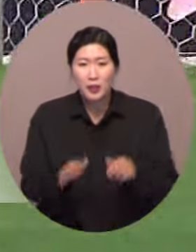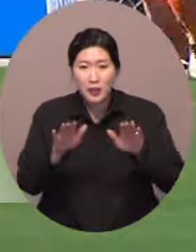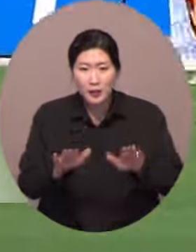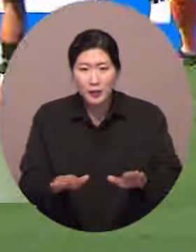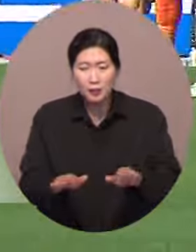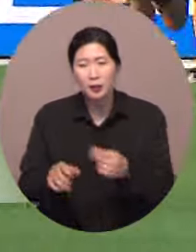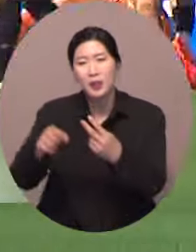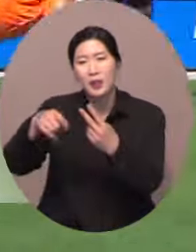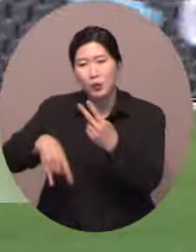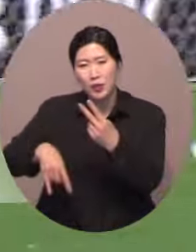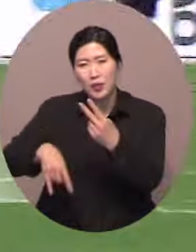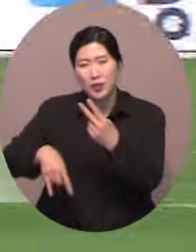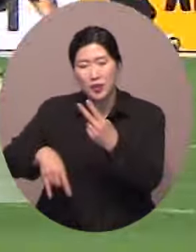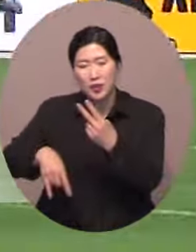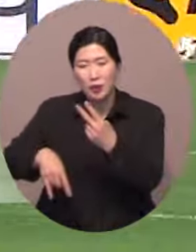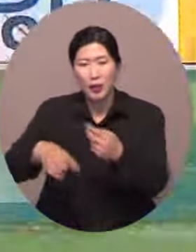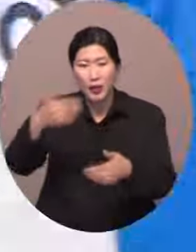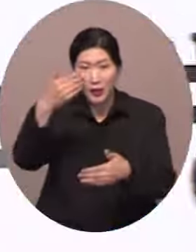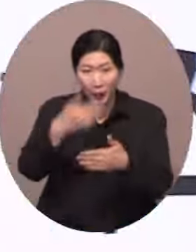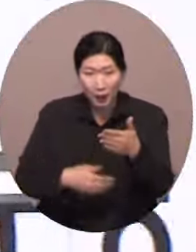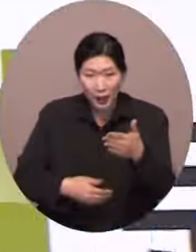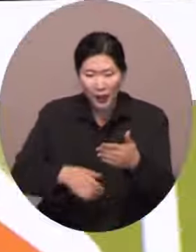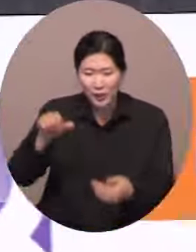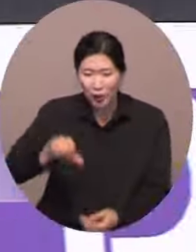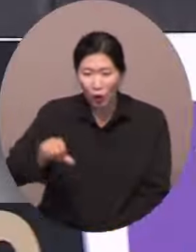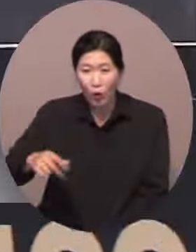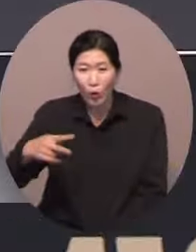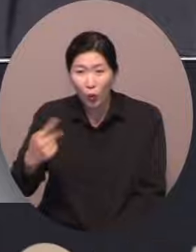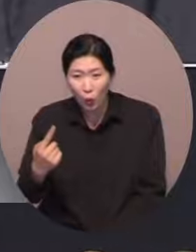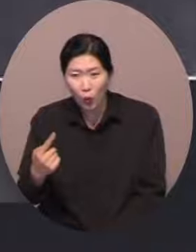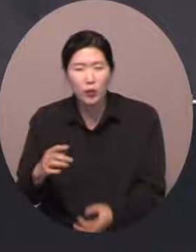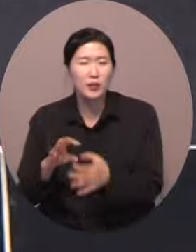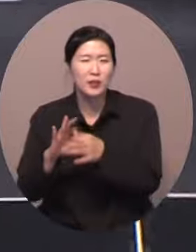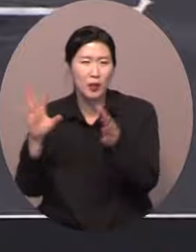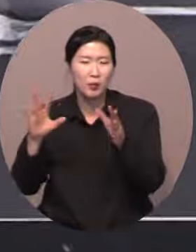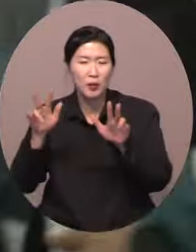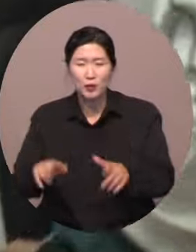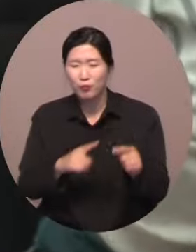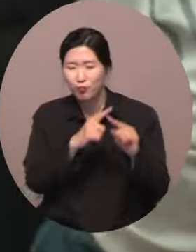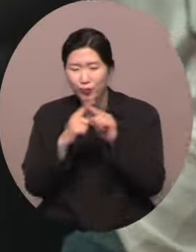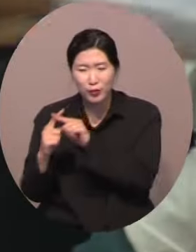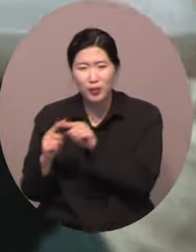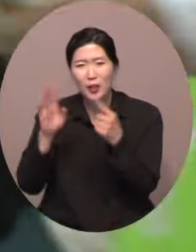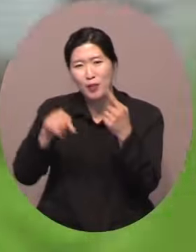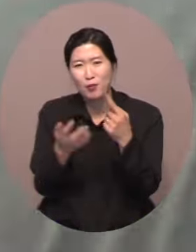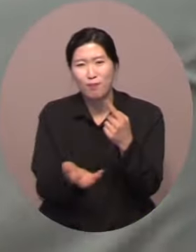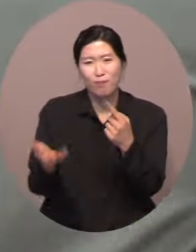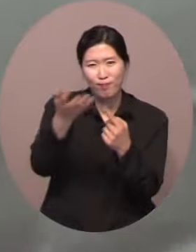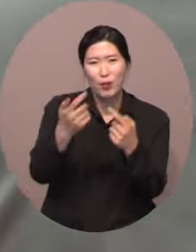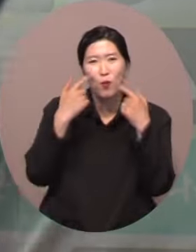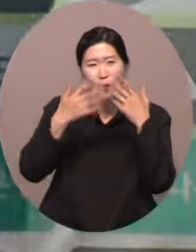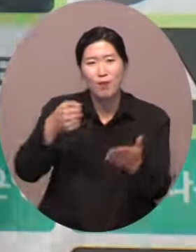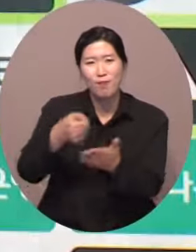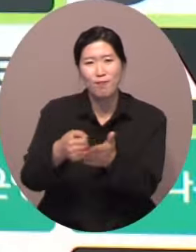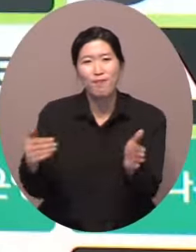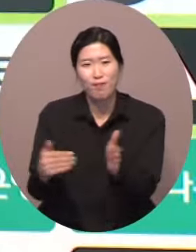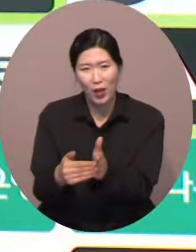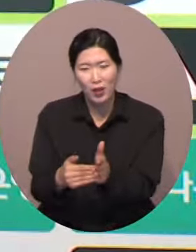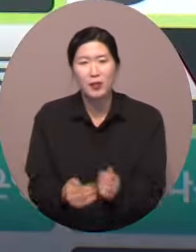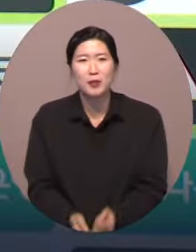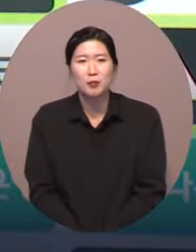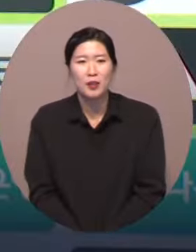2위인 충남 아산은 남은 경기를 모두 지더라도 최소 5위를 확보해 플레이오프 진출을 확정했습니다.